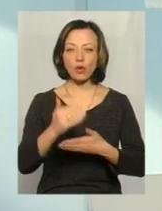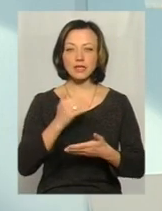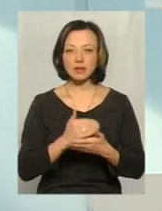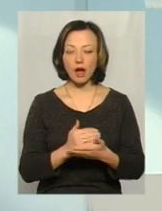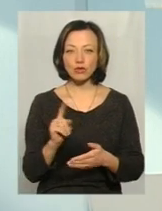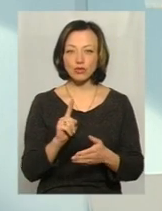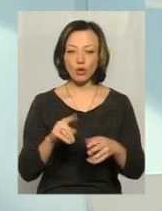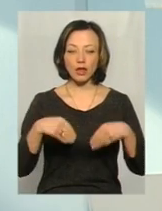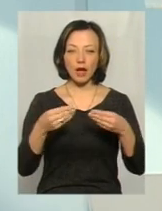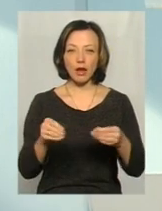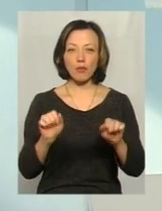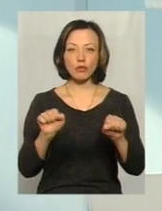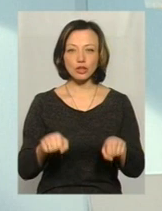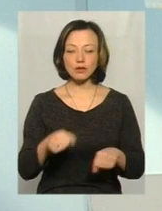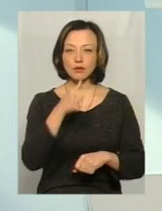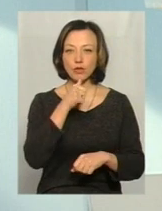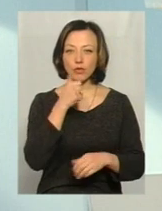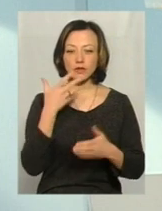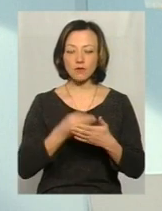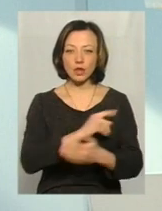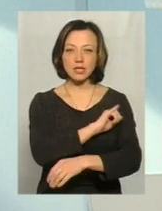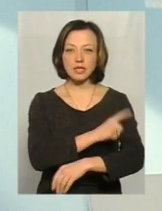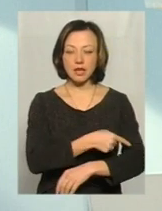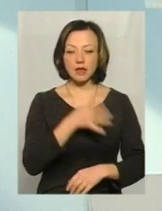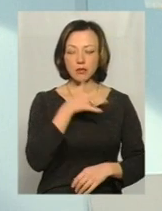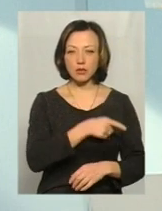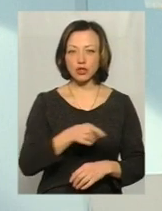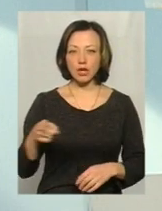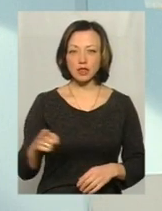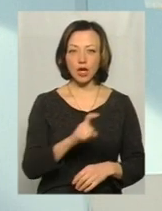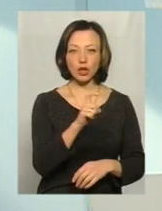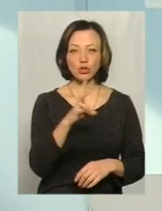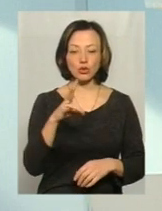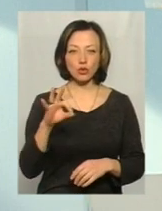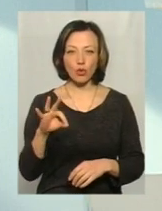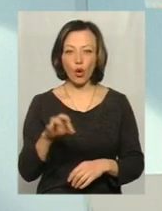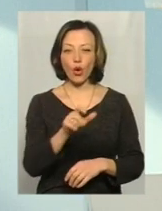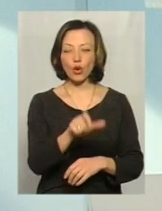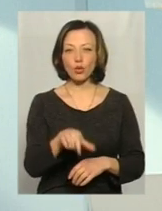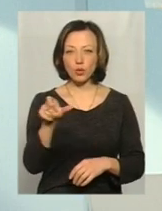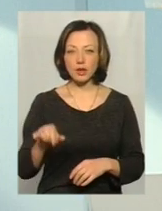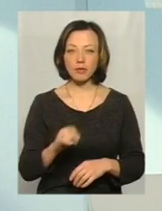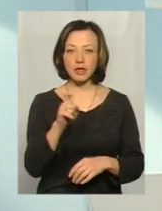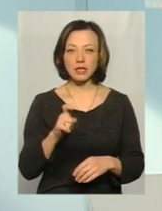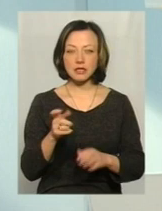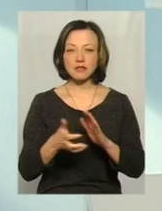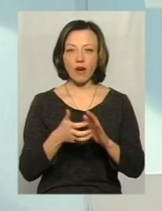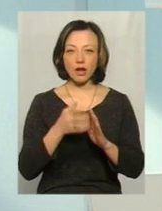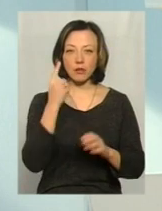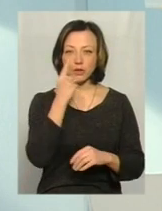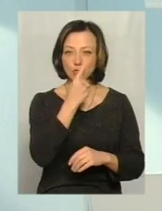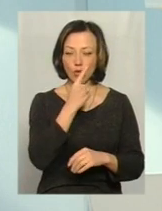те, що ми даємо можливість спробувати свої сили під час зовнішнього незалежного оцінювання людям із вадами